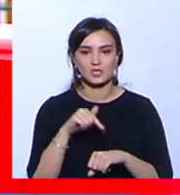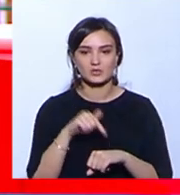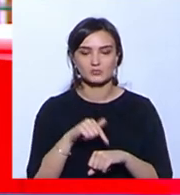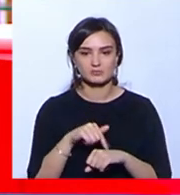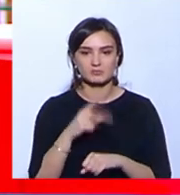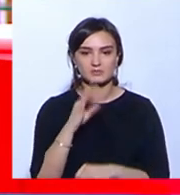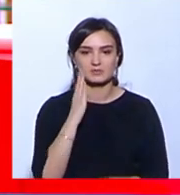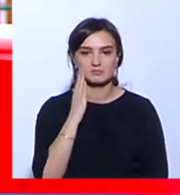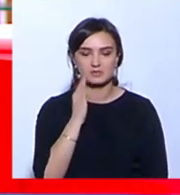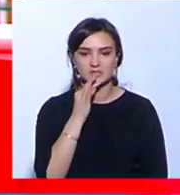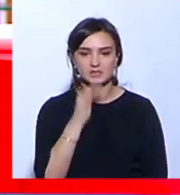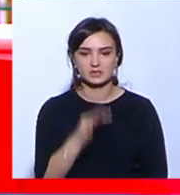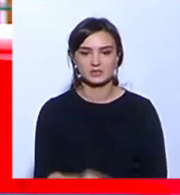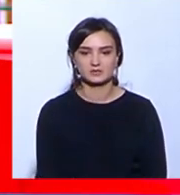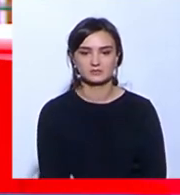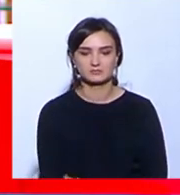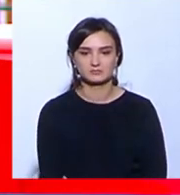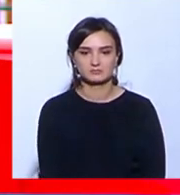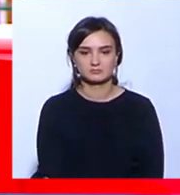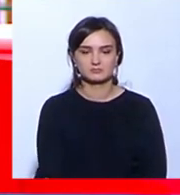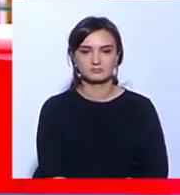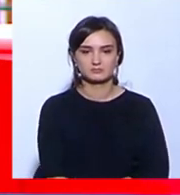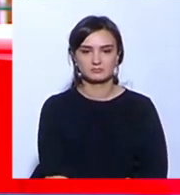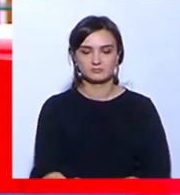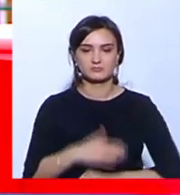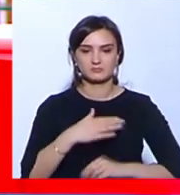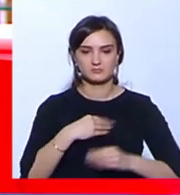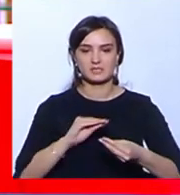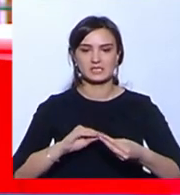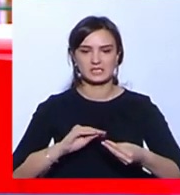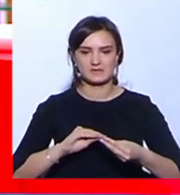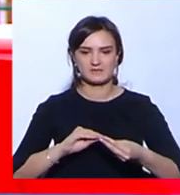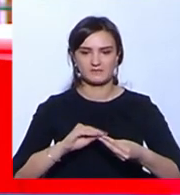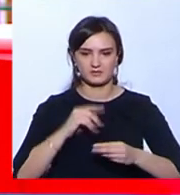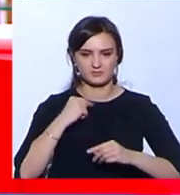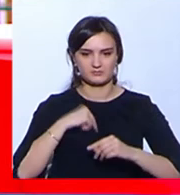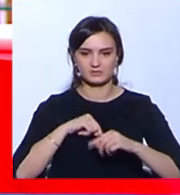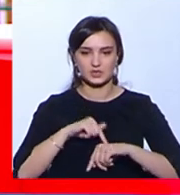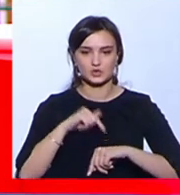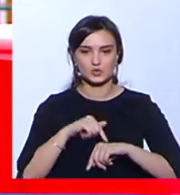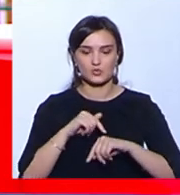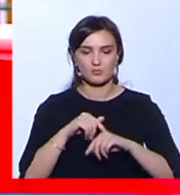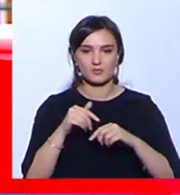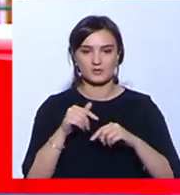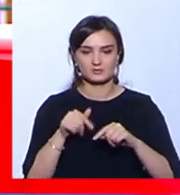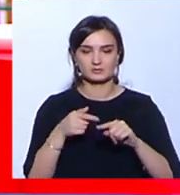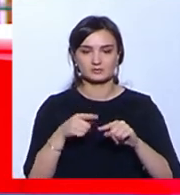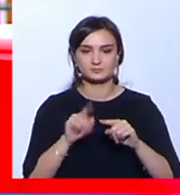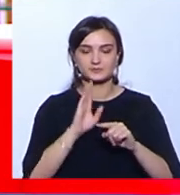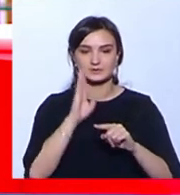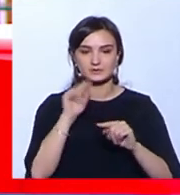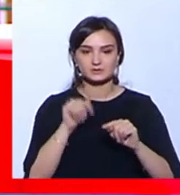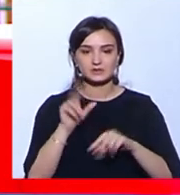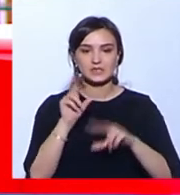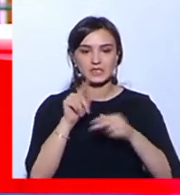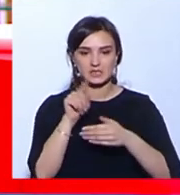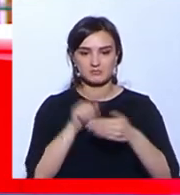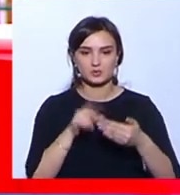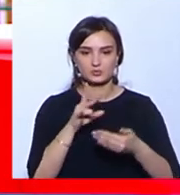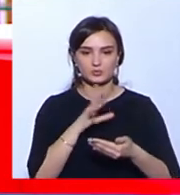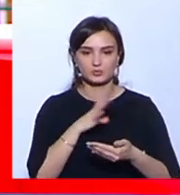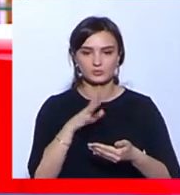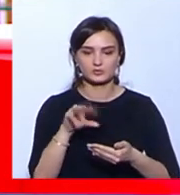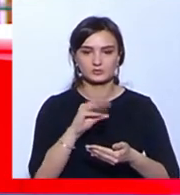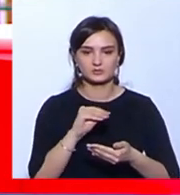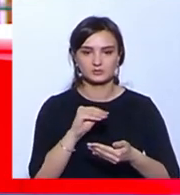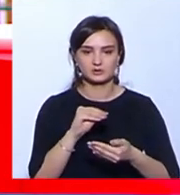თუმცა სიმართლე გითხრათ, მე იგივე განწყობით ხვდებით, როგორც ყოველ დილით და მინდა გითხრათ, რომ დილა იმედით იწყება,